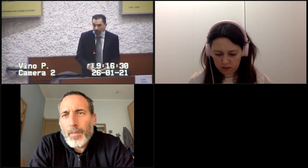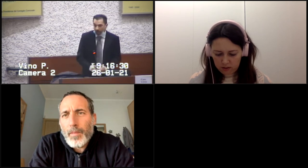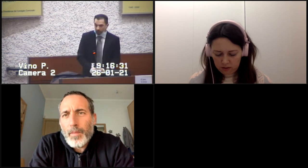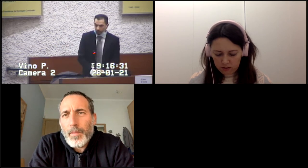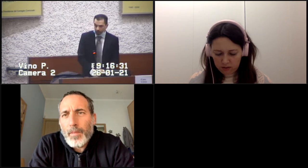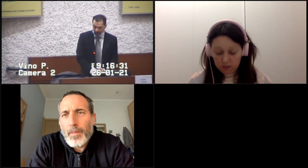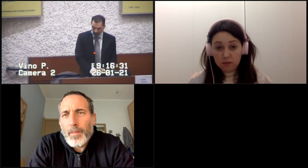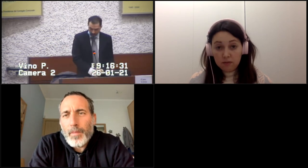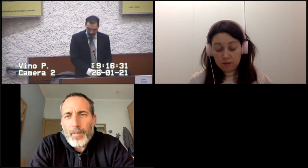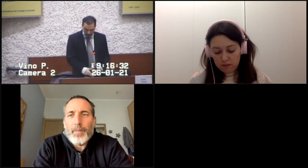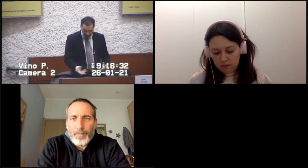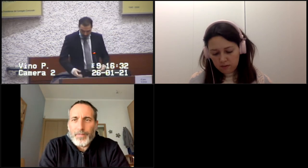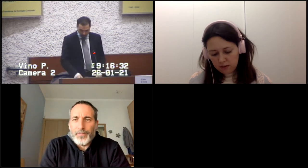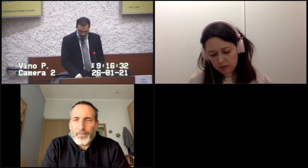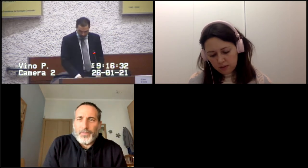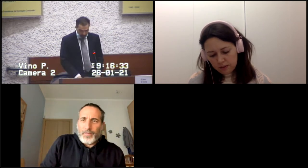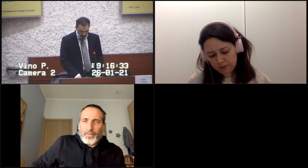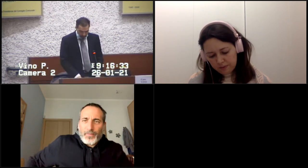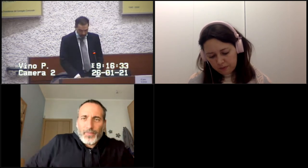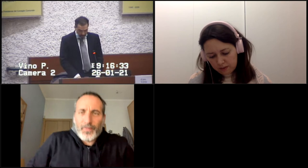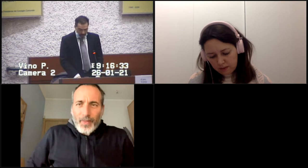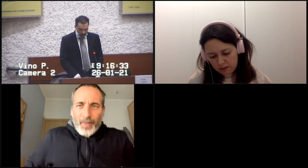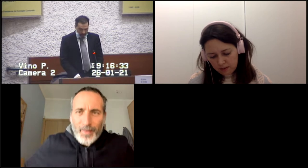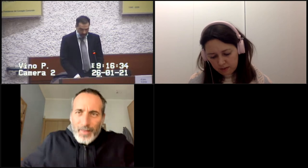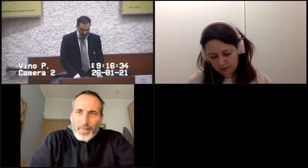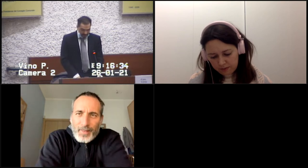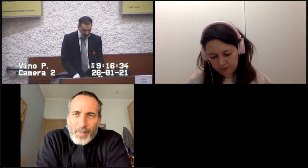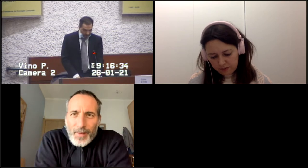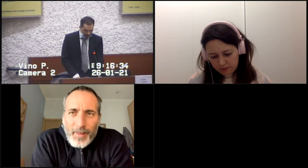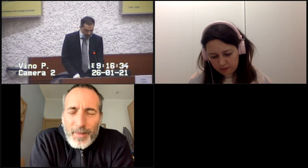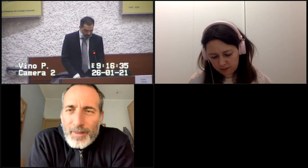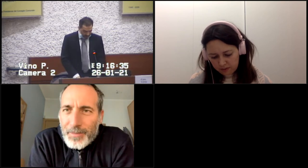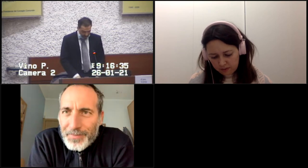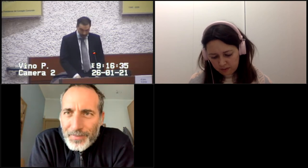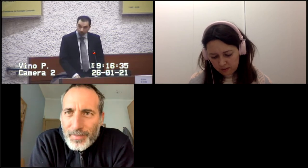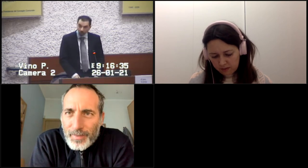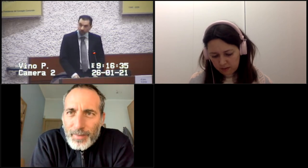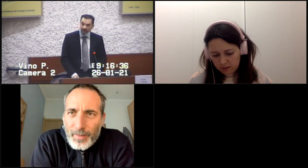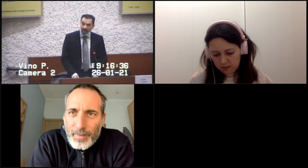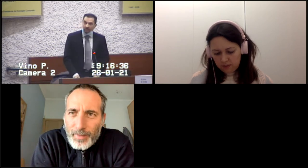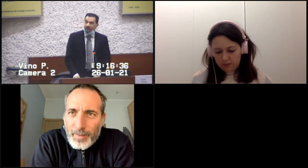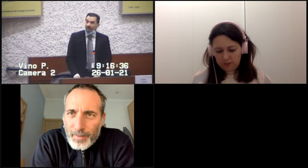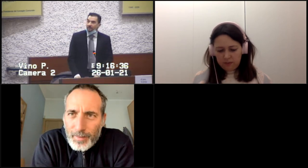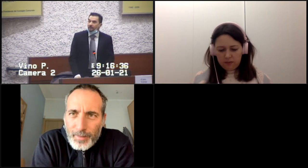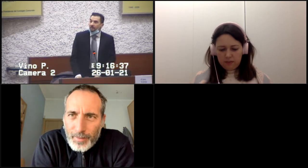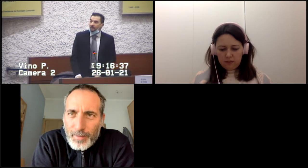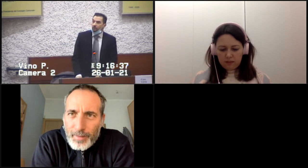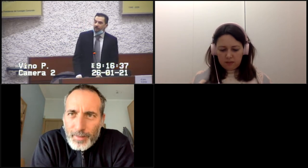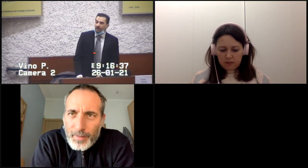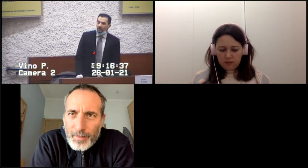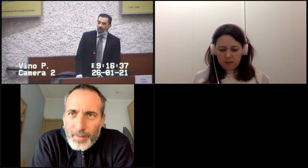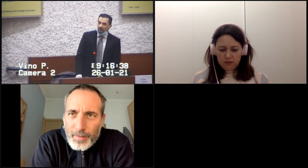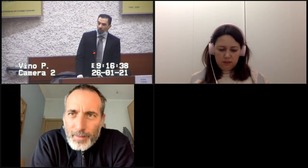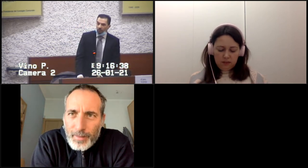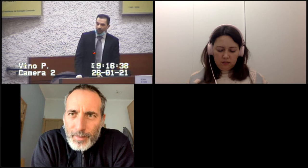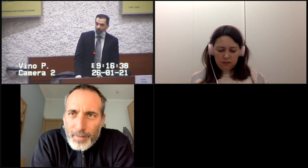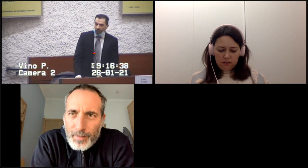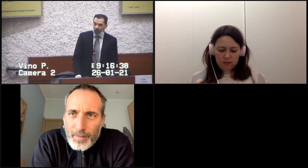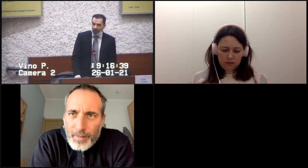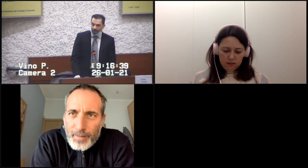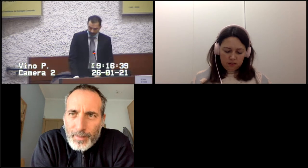sbaglierò, ecco. Detto questo, la Lista Civica dei Giovani Sestesi, a proposito di questa delibera, voterà in